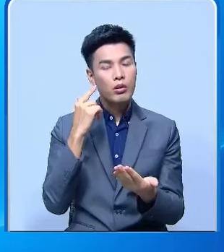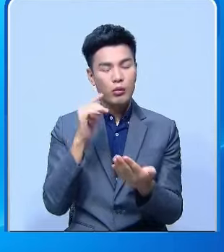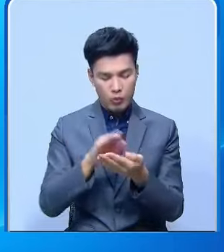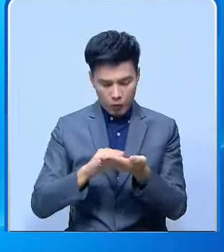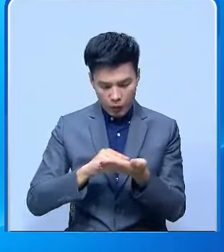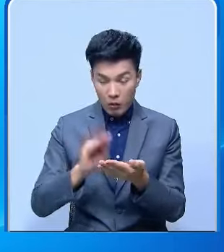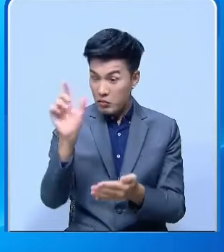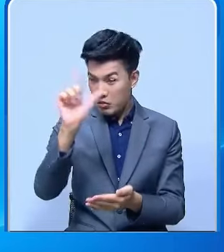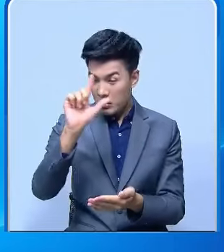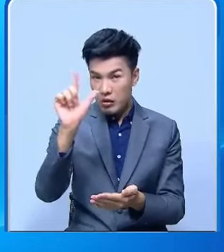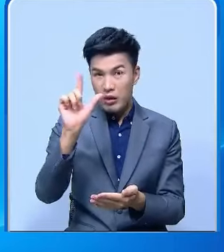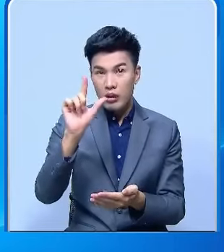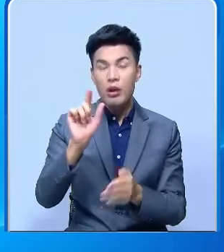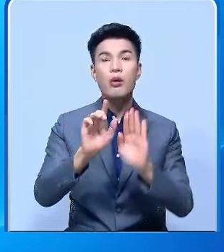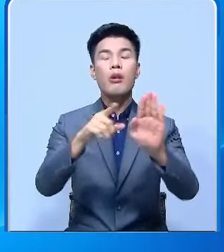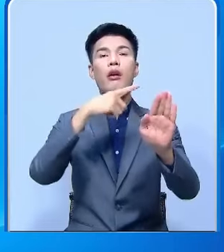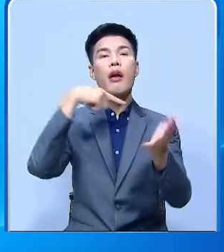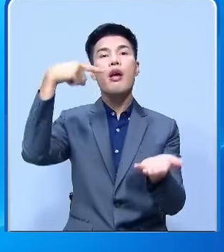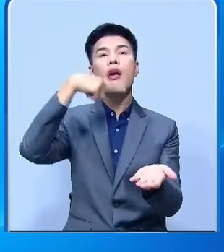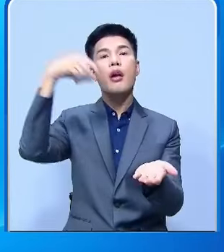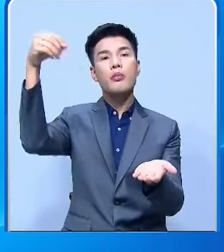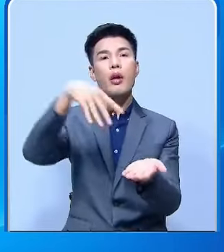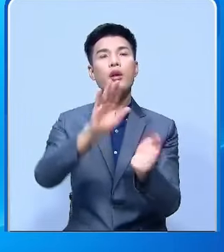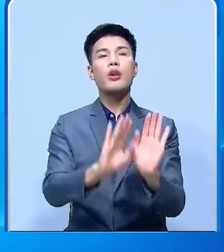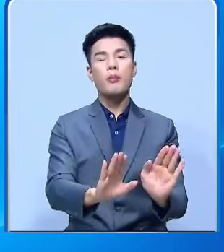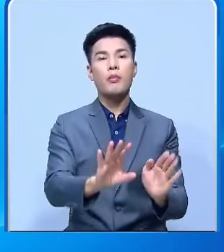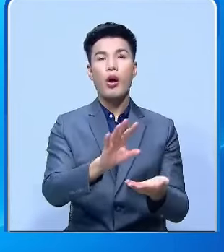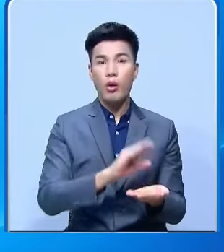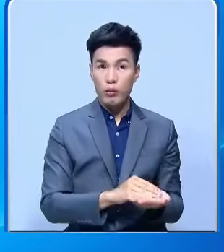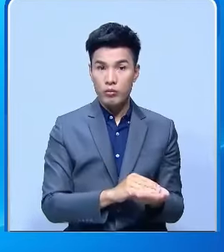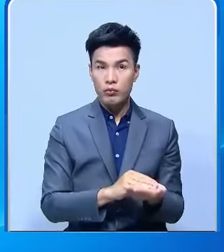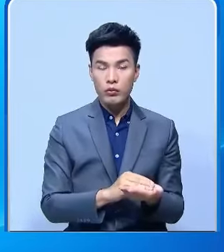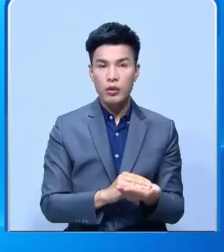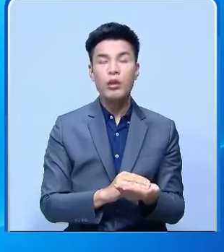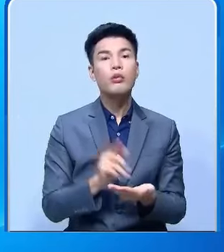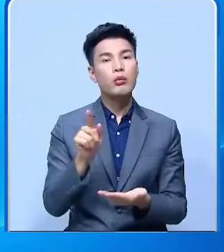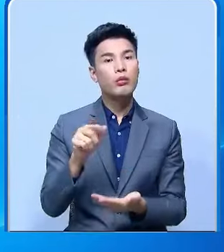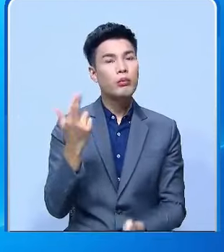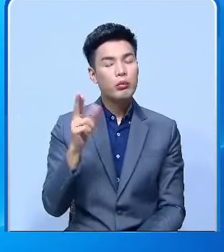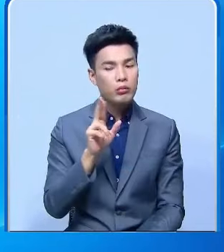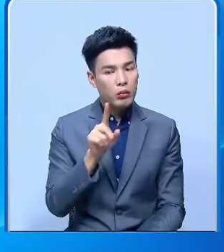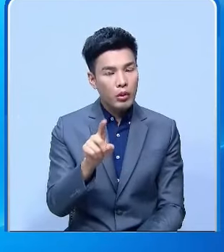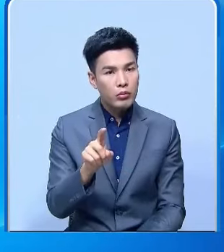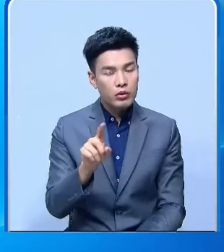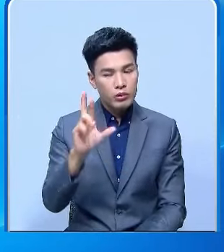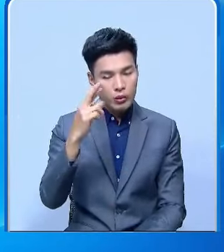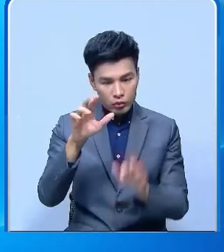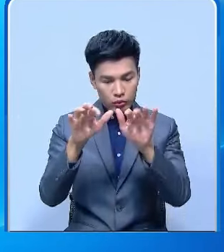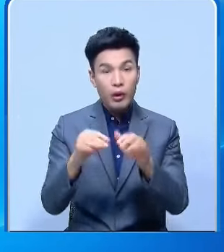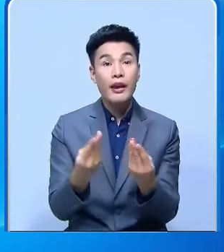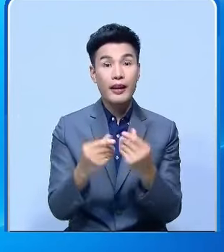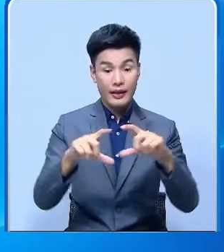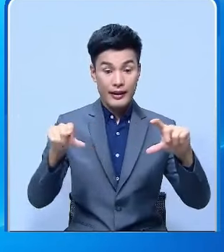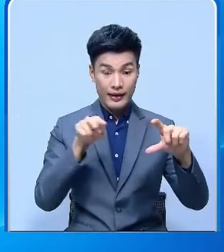ให้มันเหลือง ๆ เอาไปตากแห้งแล้วก็เก็บเอาไว้เนาะชาวเน็ตก็ไม่พลาดถามข้อมูลคนใช้ TikTok อ่ะทะเบียนรถเราเห็นไป